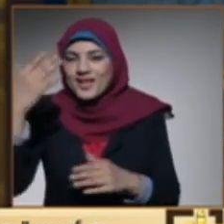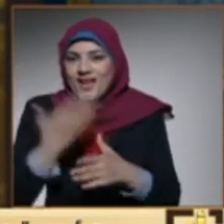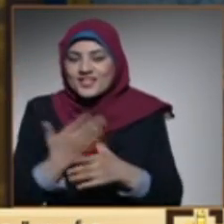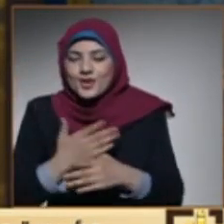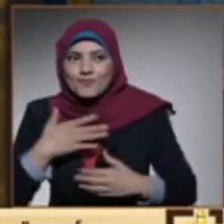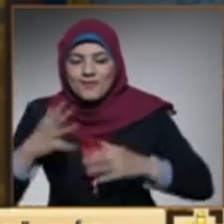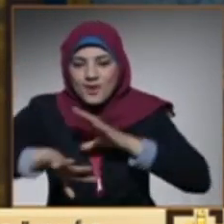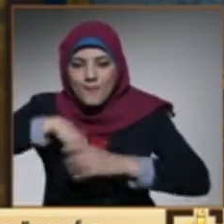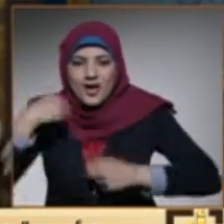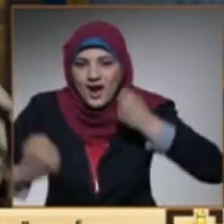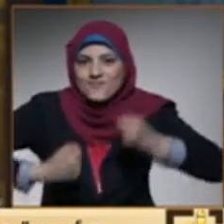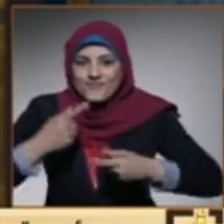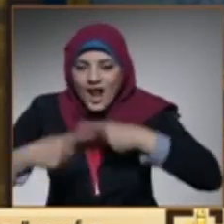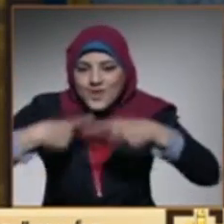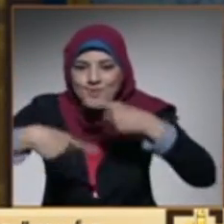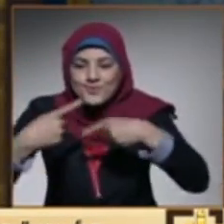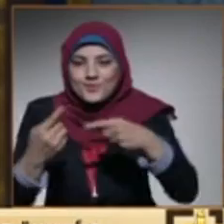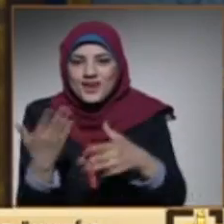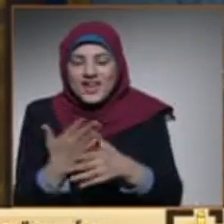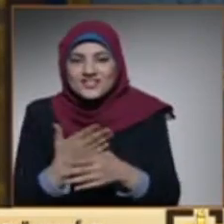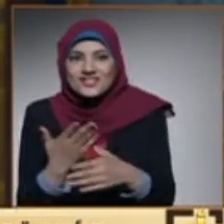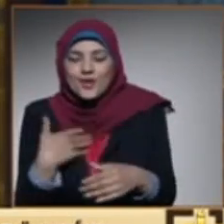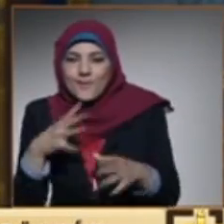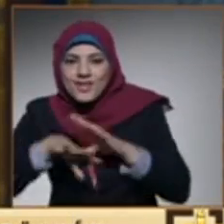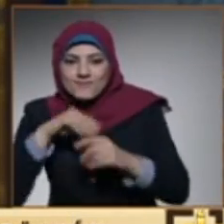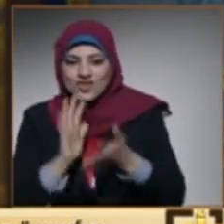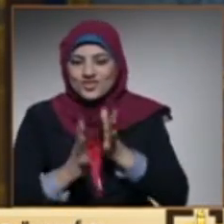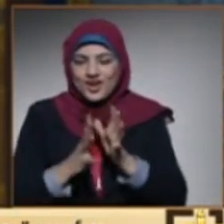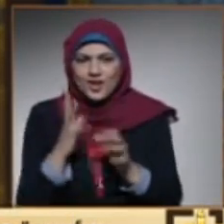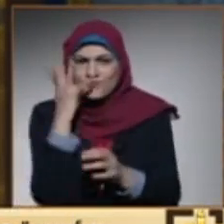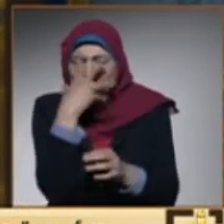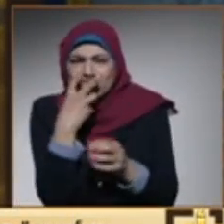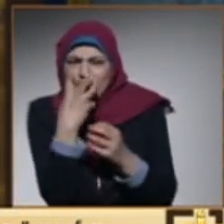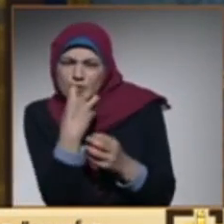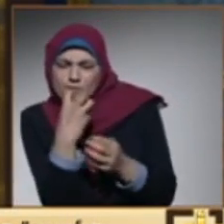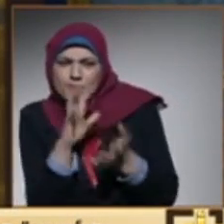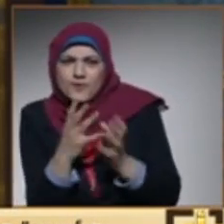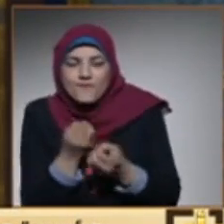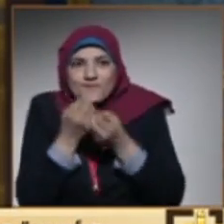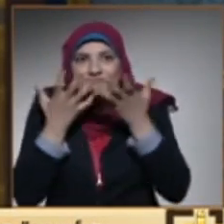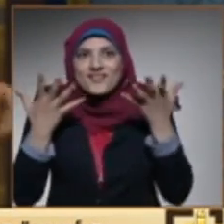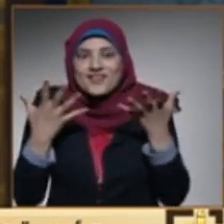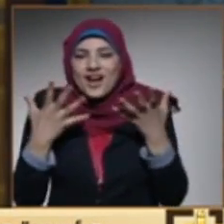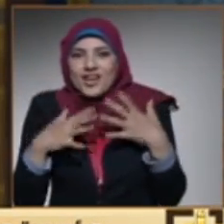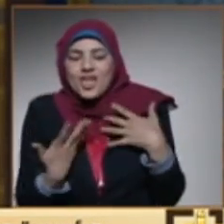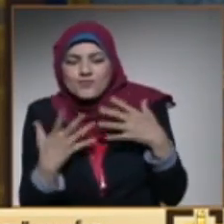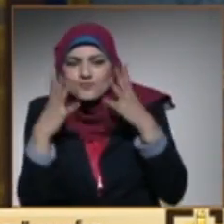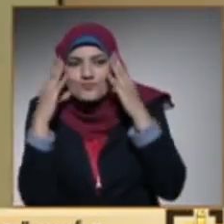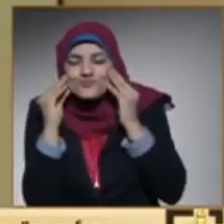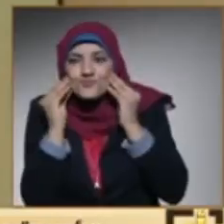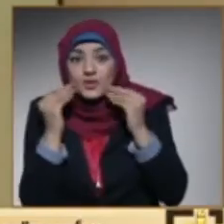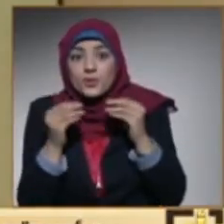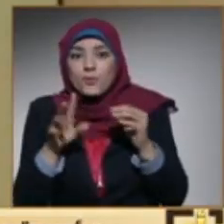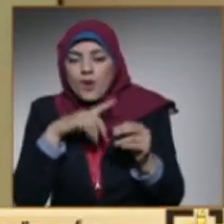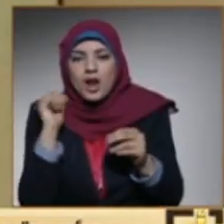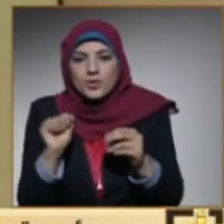حياتهم اليومية بشكل طبيعي. لو متضايق بتلاقيه بيعمل إشارة وتعبيرات وش وهو غضبان، لو فرحان بتلاقي تعبيرات وشه وهو فرحان، هو البادي لانجوج عنده على